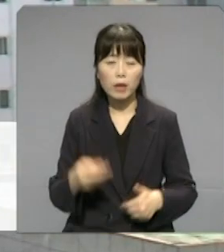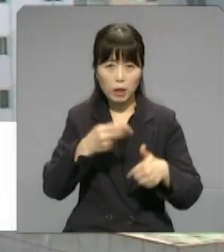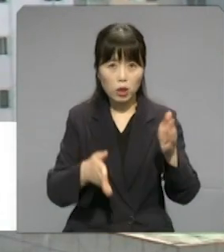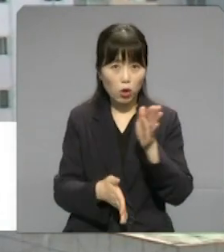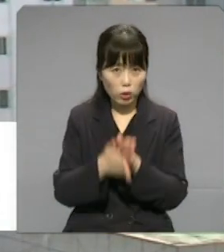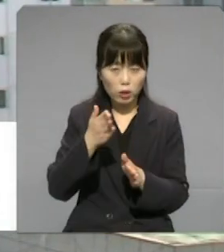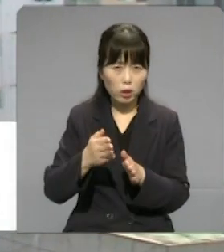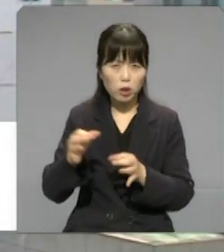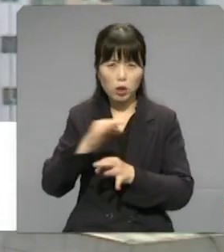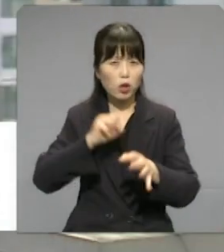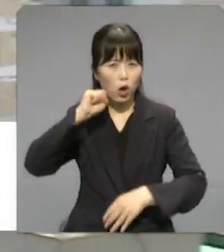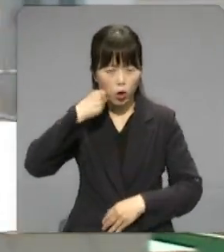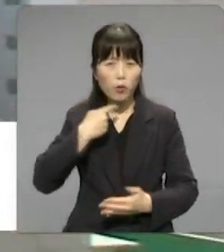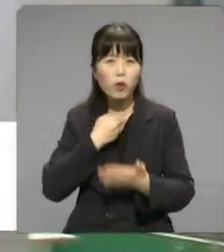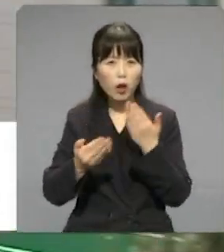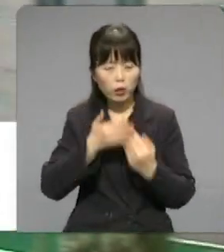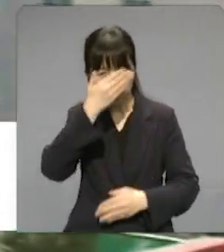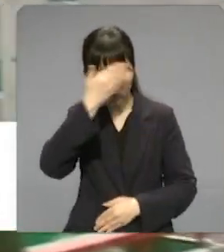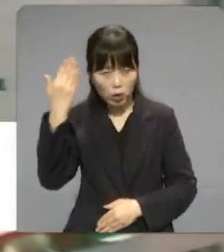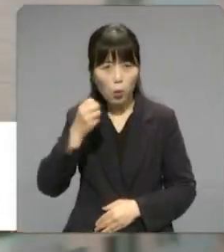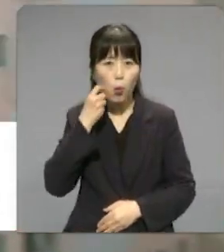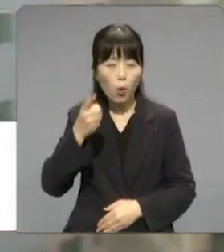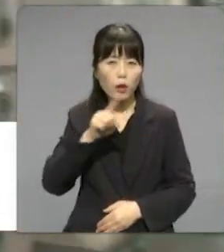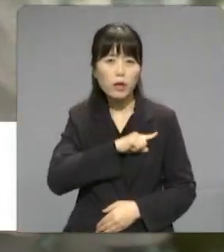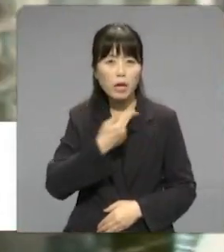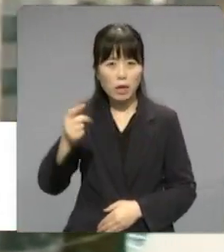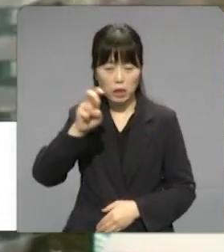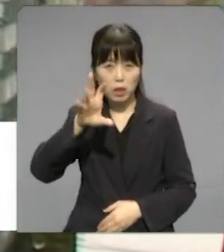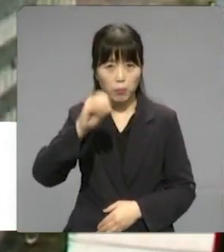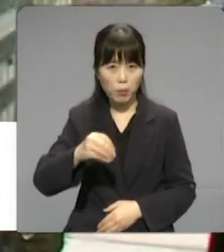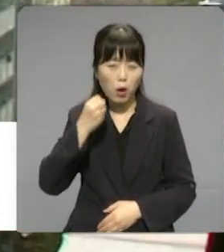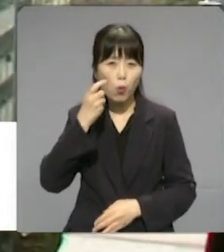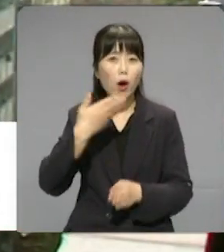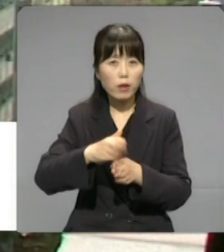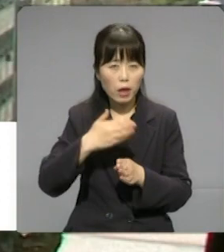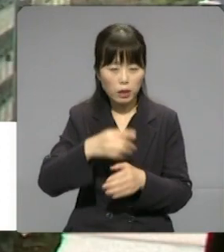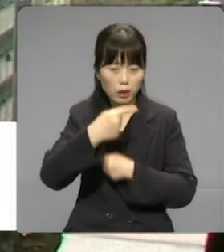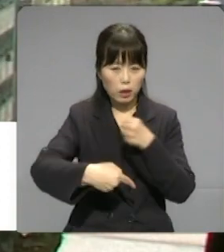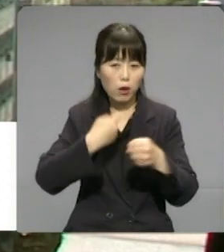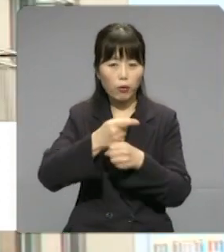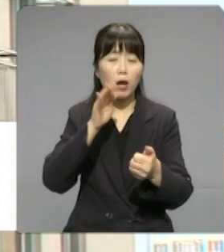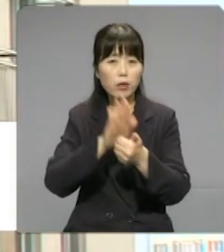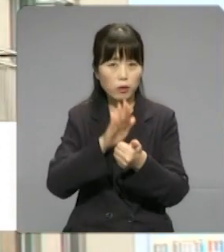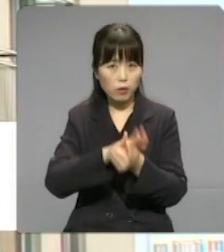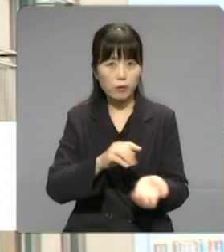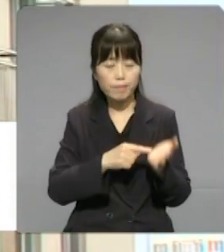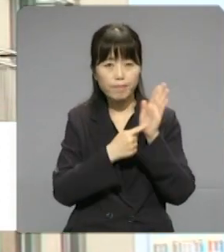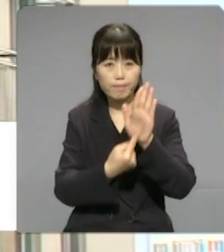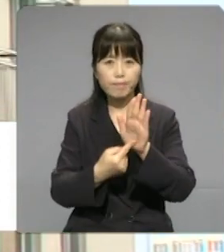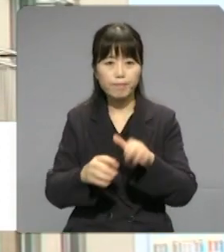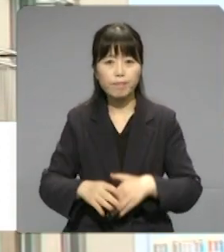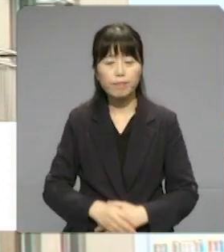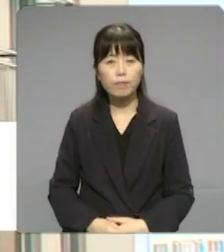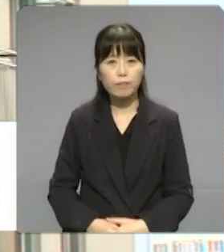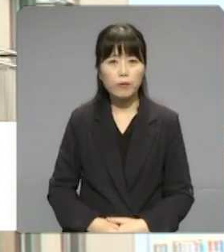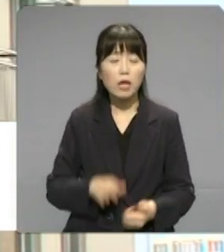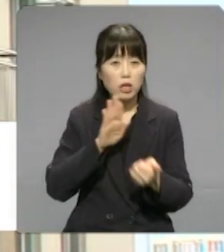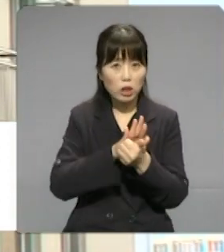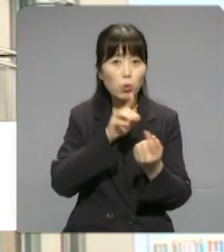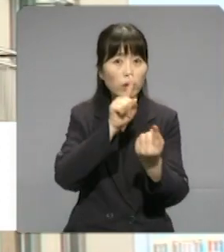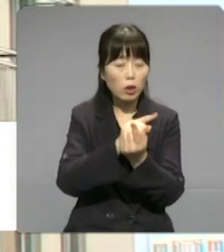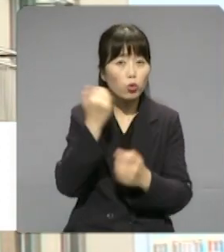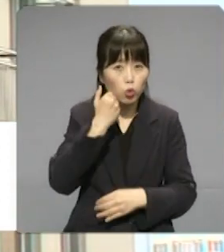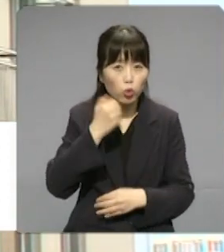인천시는 경제적 어려움을 겪는 청년에게 월 최대 20만 원의 월세를 1년간 지원한다고 밝혔습니다 지원